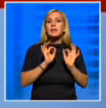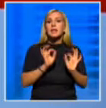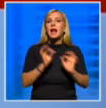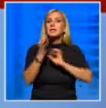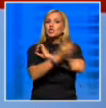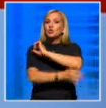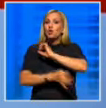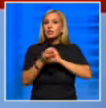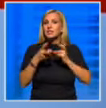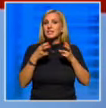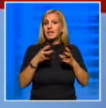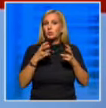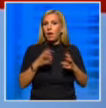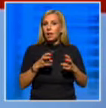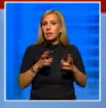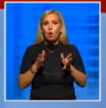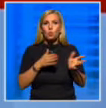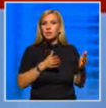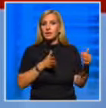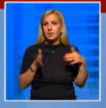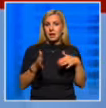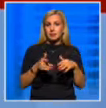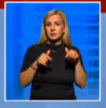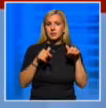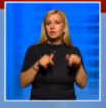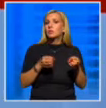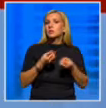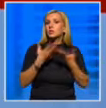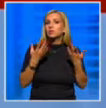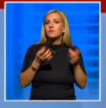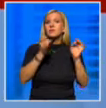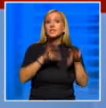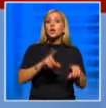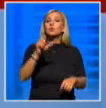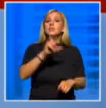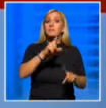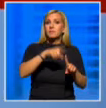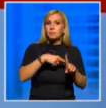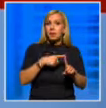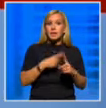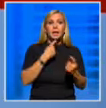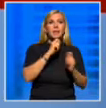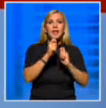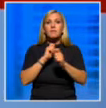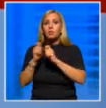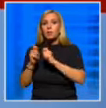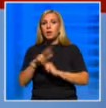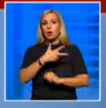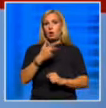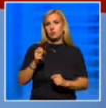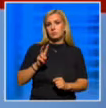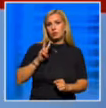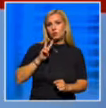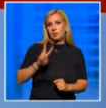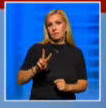българските училища. Теренът на изследването е в началото на септември. Интервюираните са 802 пълнолетни българи по